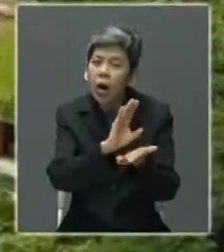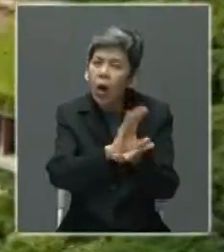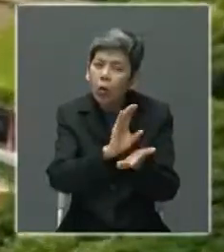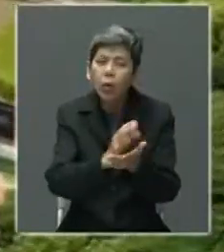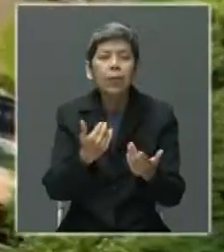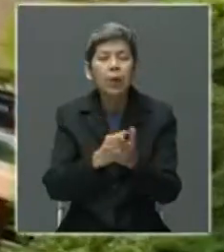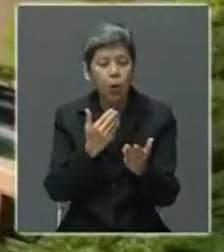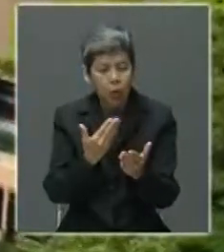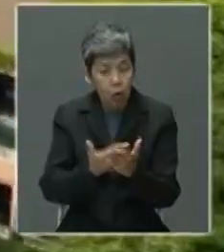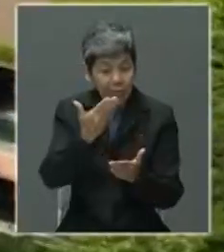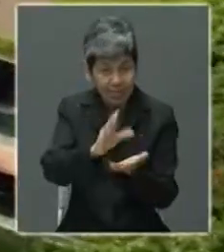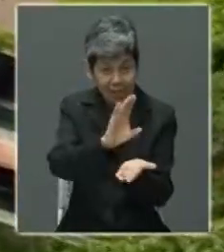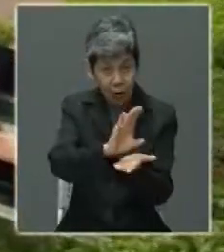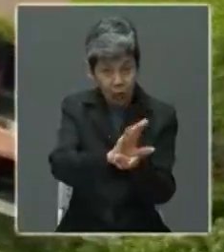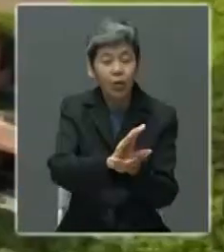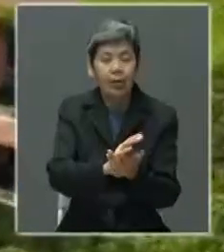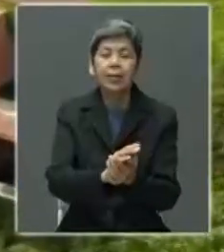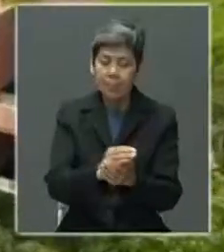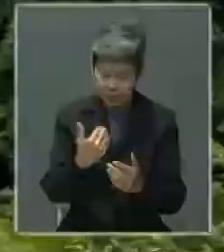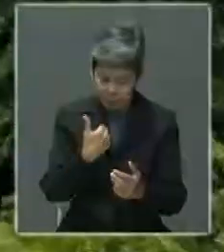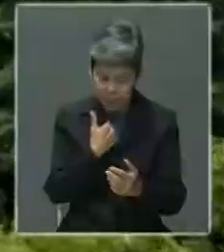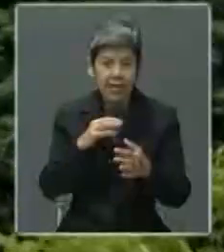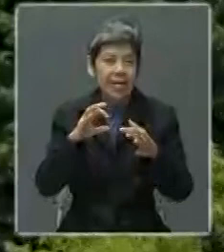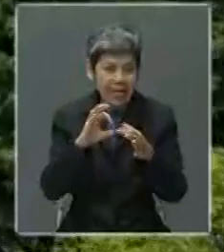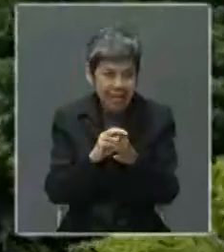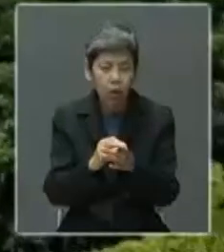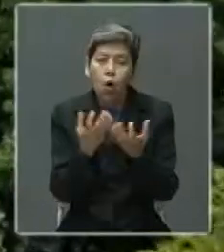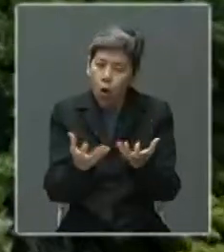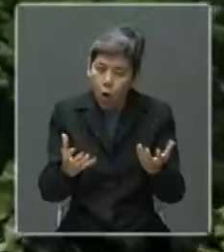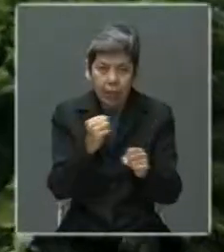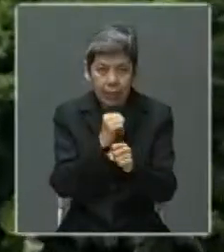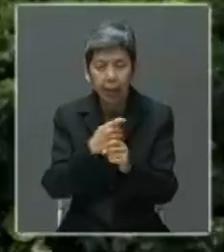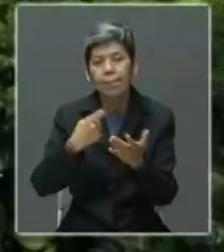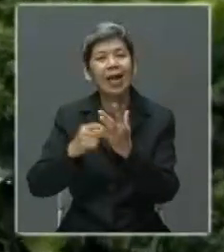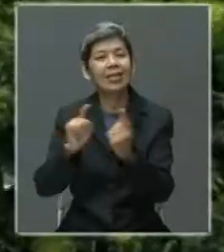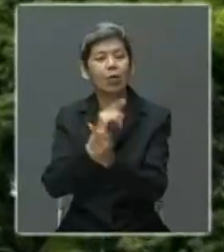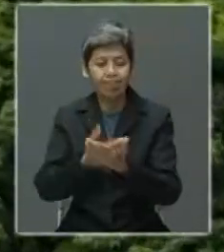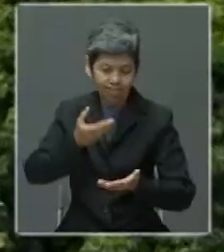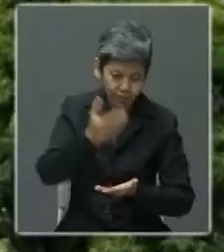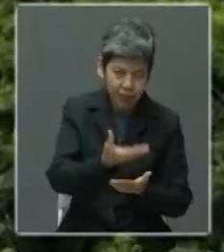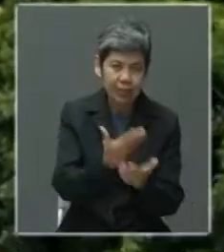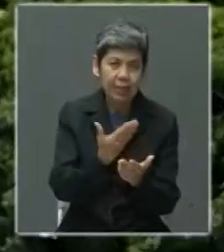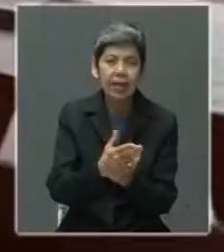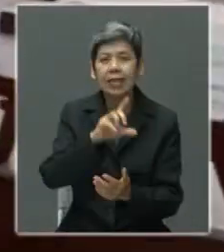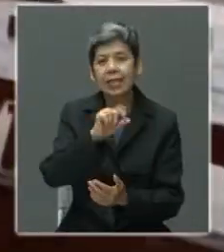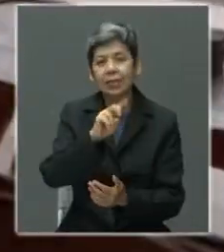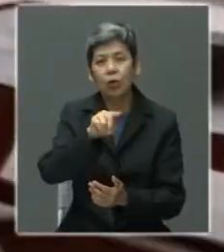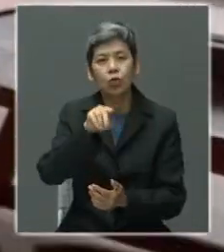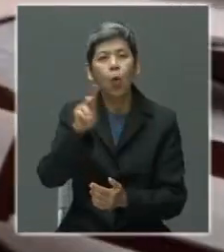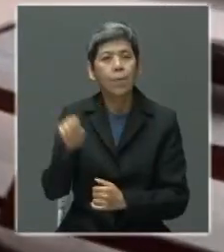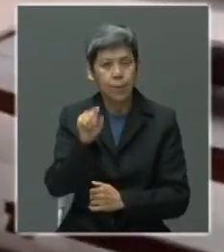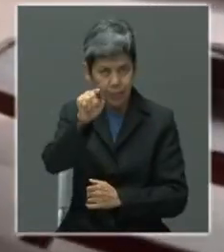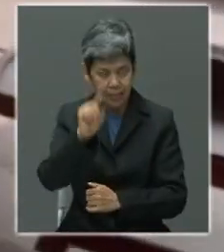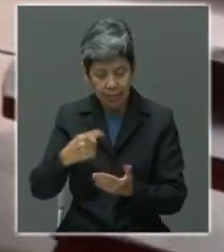ซึ่งคนซื้อกองทุนนี้ก็คือได้กรรมสิทธิ์ครอบครองในทรัพย์สินซึ่งประกันสังคมเนี่ยลงทุนไป 22.6%